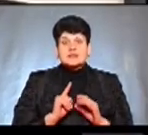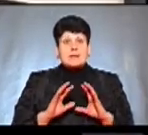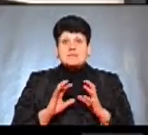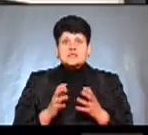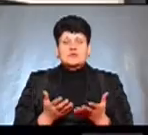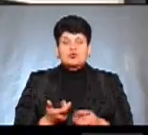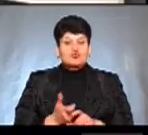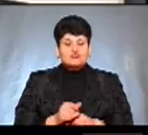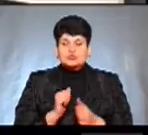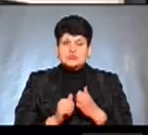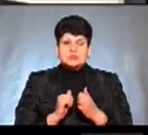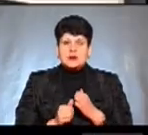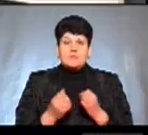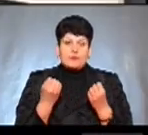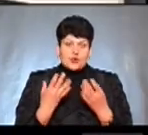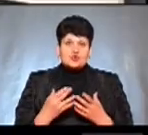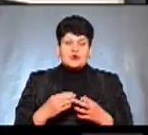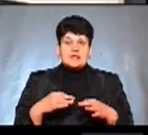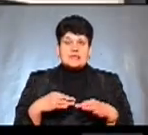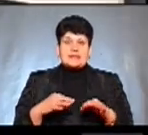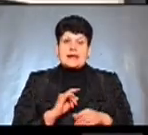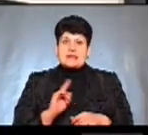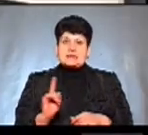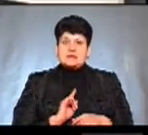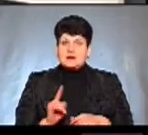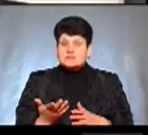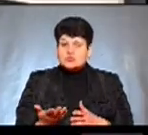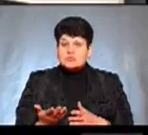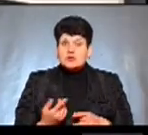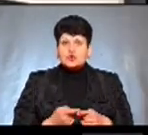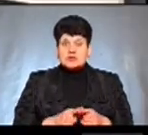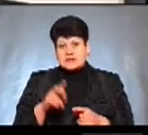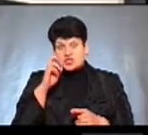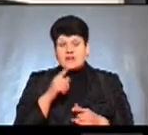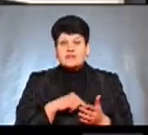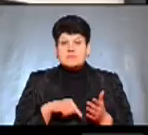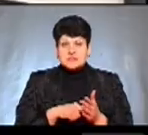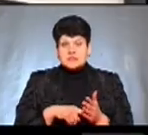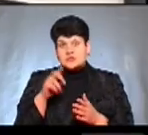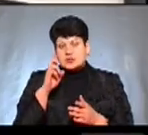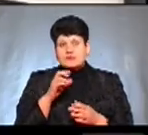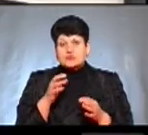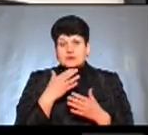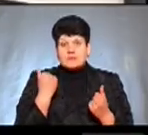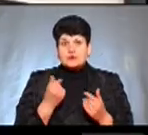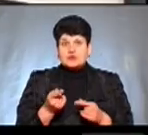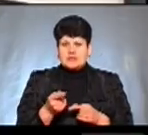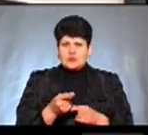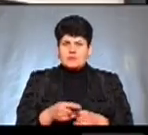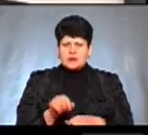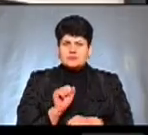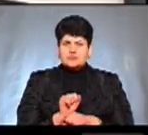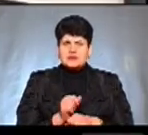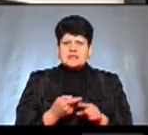часто, досить часто міжнародний, або просто транзитний транспорт. Якщо це комунальний міст, і в держави грошей на нього немає, то що тернополянам перекривати цей